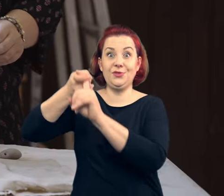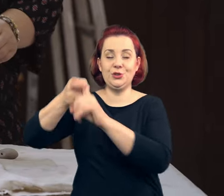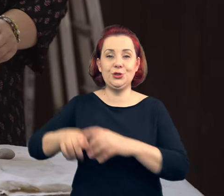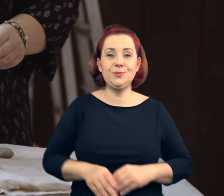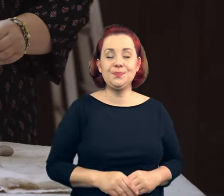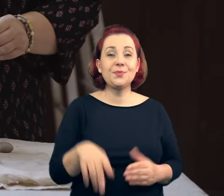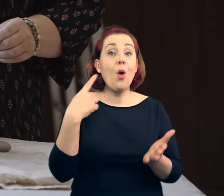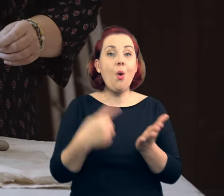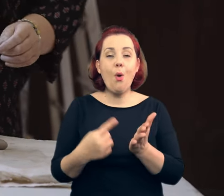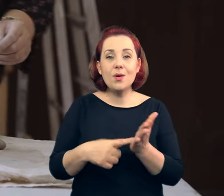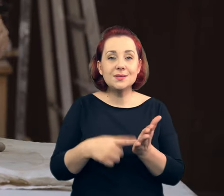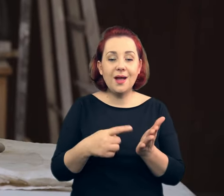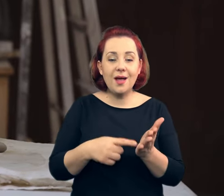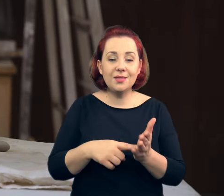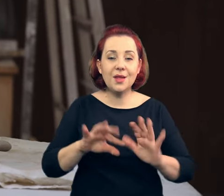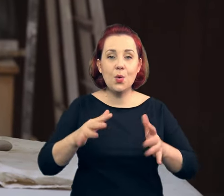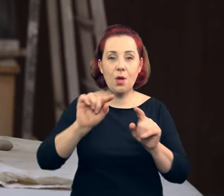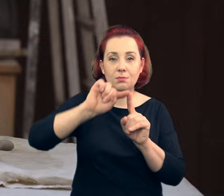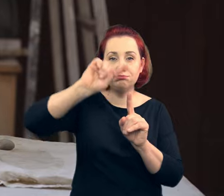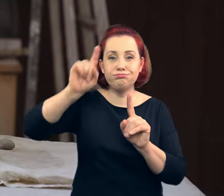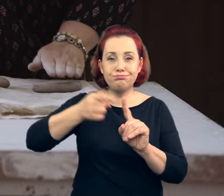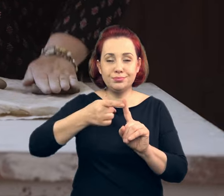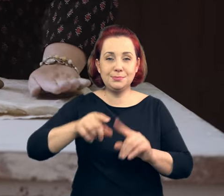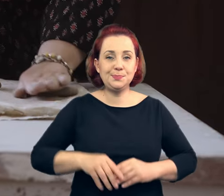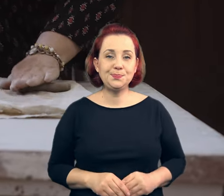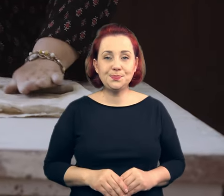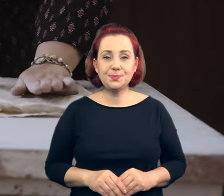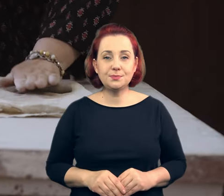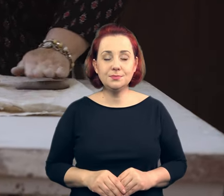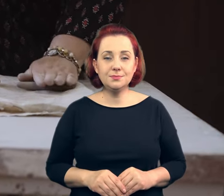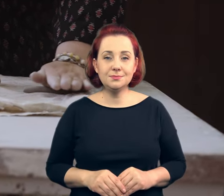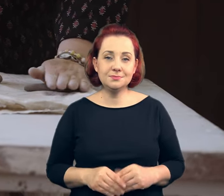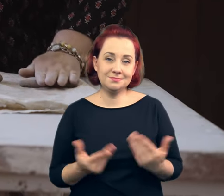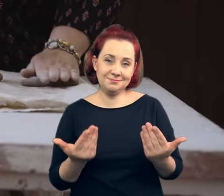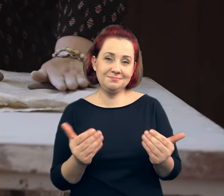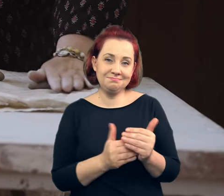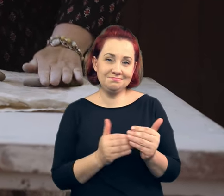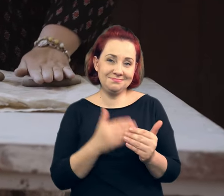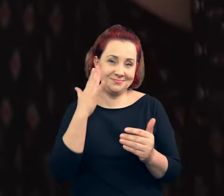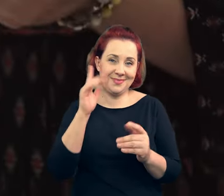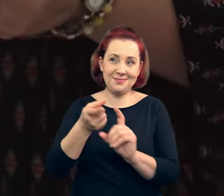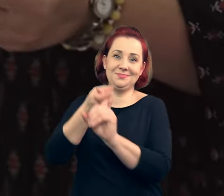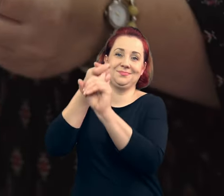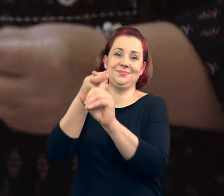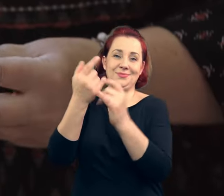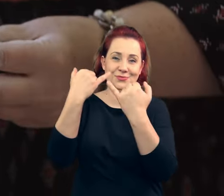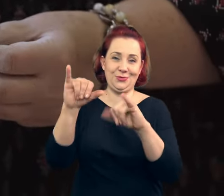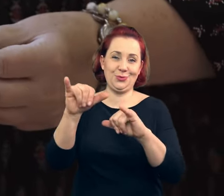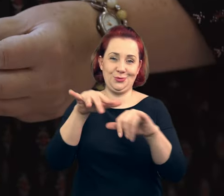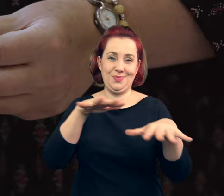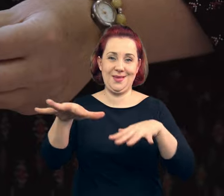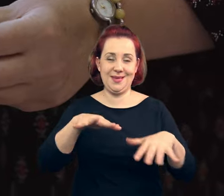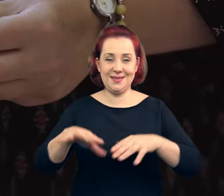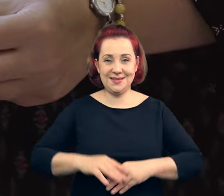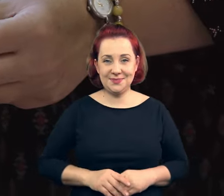I ostatnia jeszcze rzecz, uszko. Uszko jest potrzebne, żeby można było zawiesić w różnych